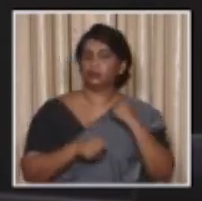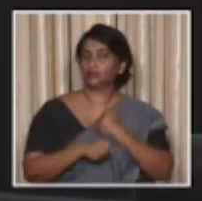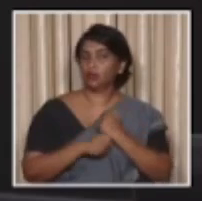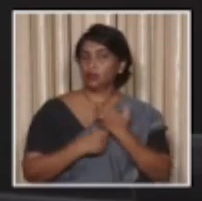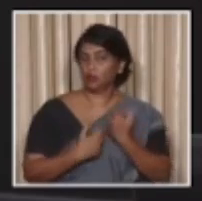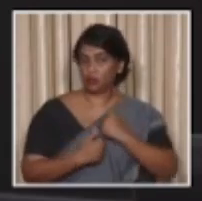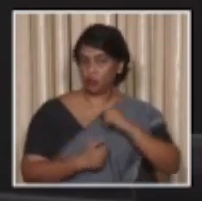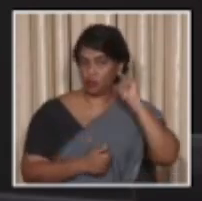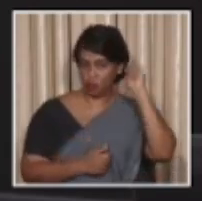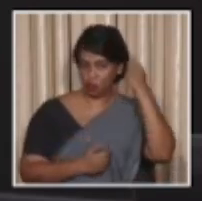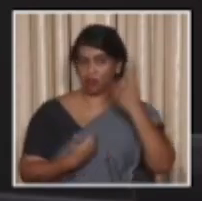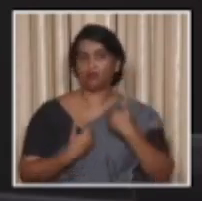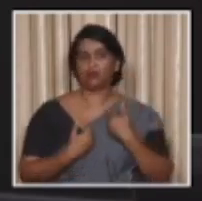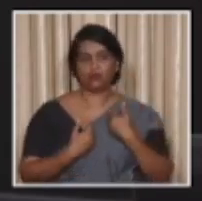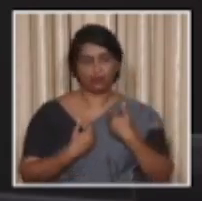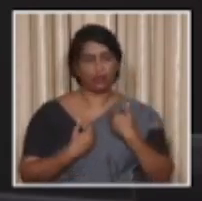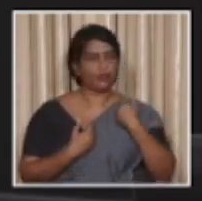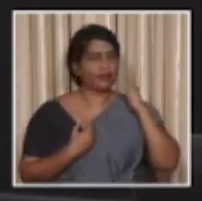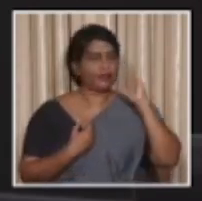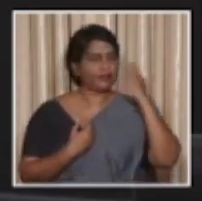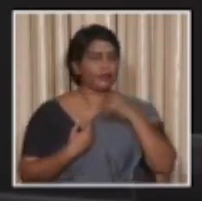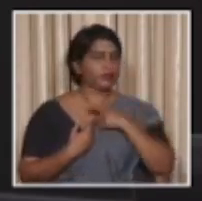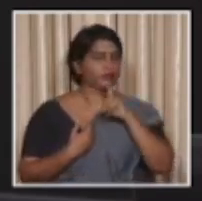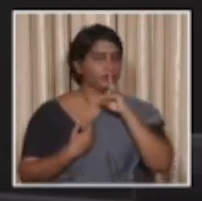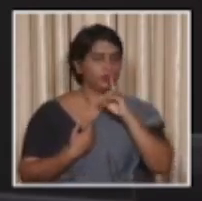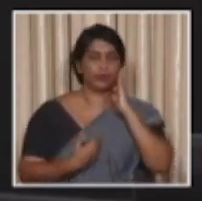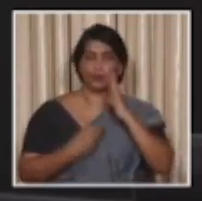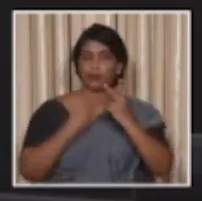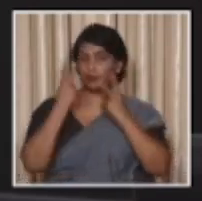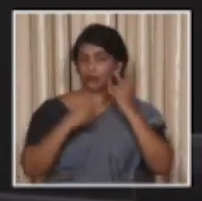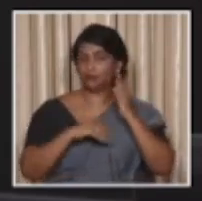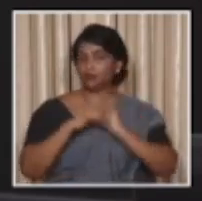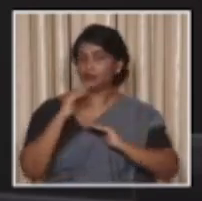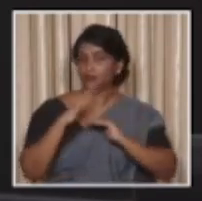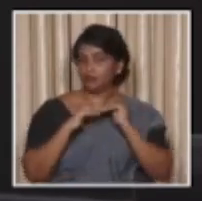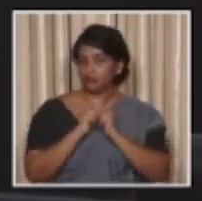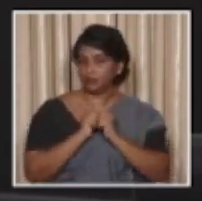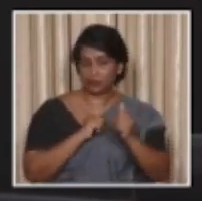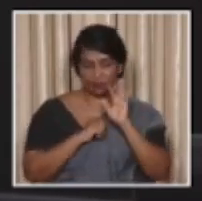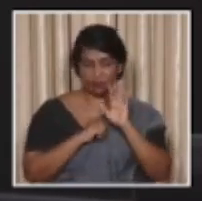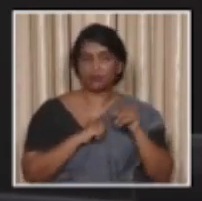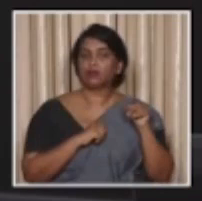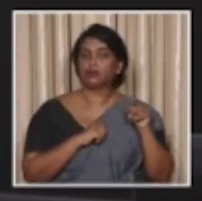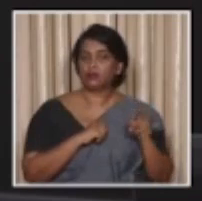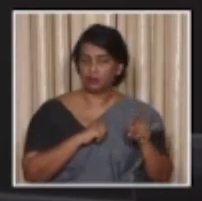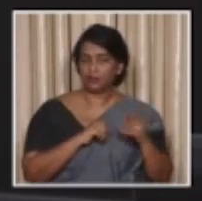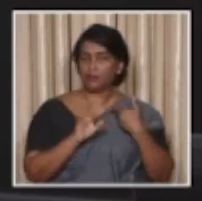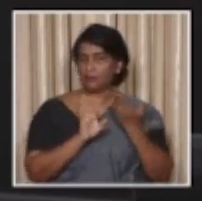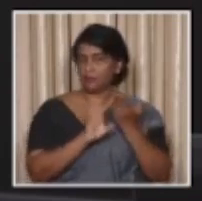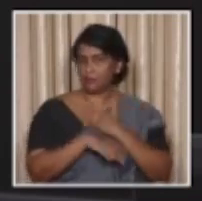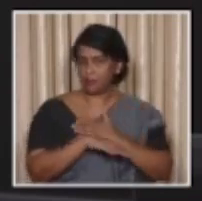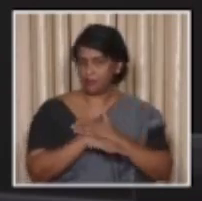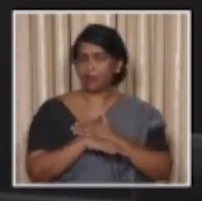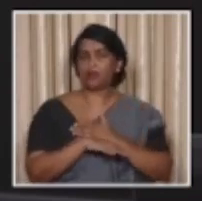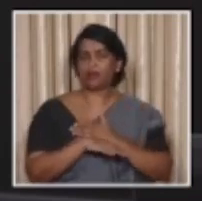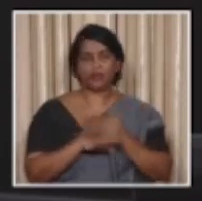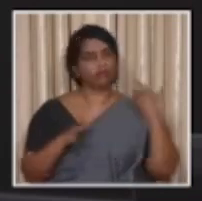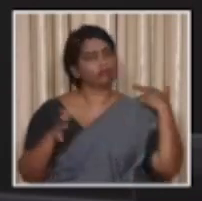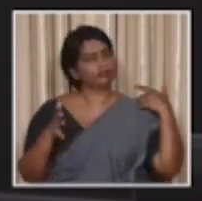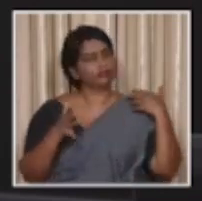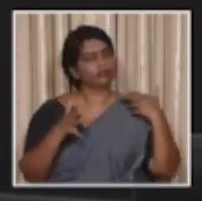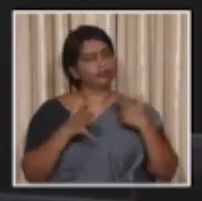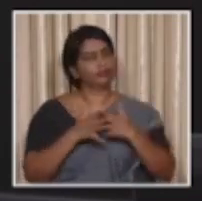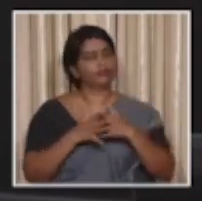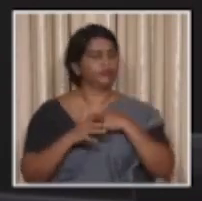ලැබපු ජයග්‍රහණයක්. විශේෂයෙන්ම ගත්තාම සංචාරක ක්‍රියාකාරකම් පිළිබඳව පෞගේ ඉතිහාසය